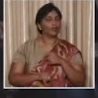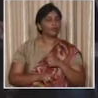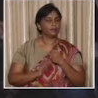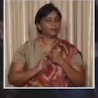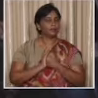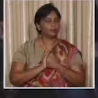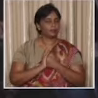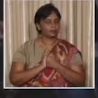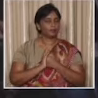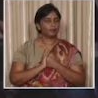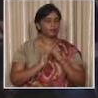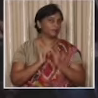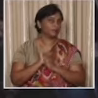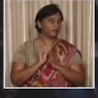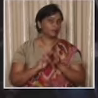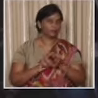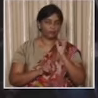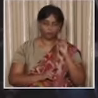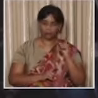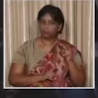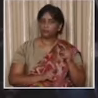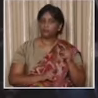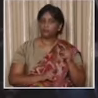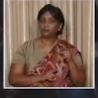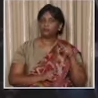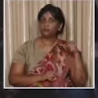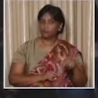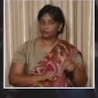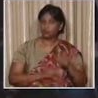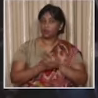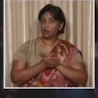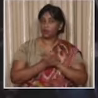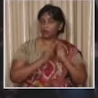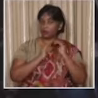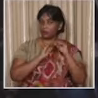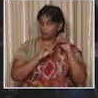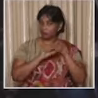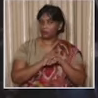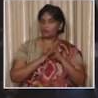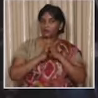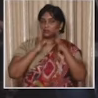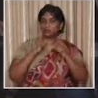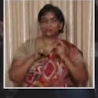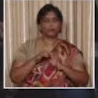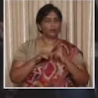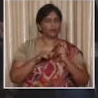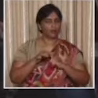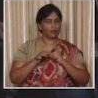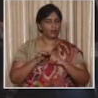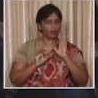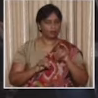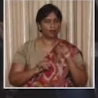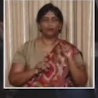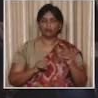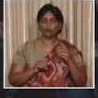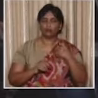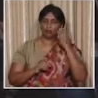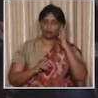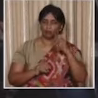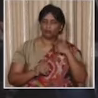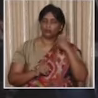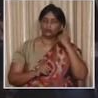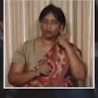ගරු කාර්ක සභා සභාපතිතුමනි අද හෝටල් ශේෂ්ත්‍රයේ තුල විශාල ප්‍රශ්න රාශියක් මතුවලා තියෙනවා. අපි සාමාන්‍යයෙන්